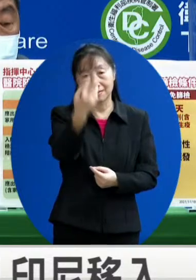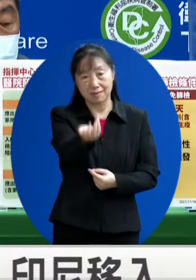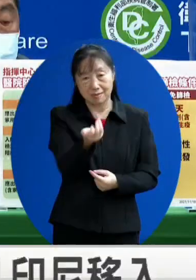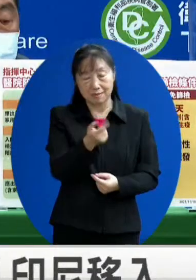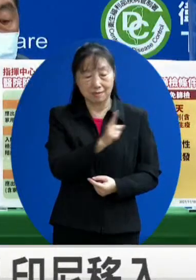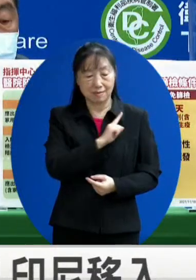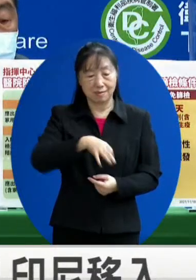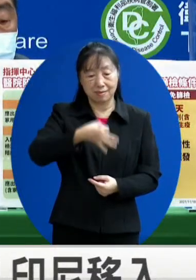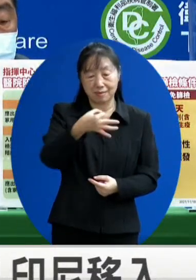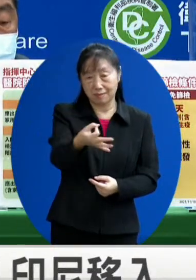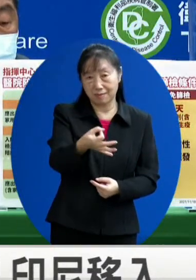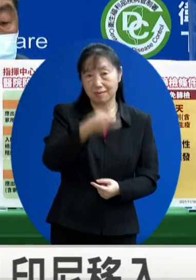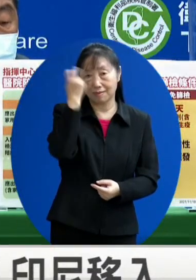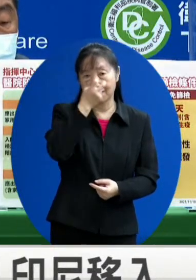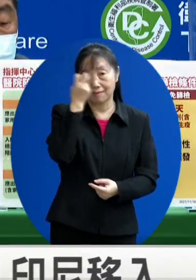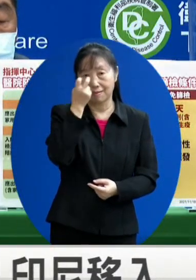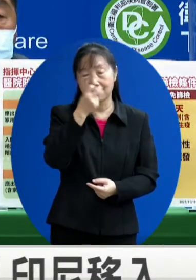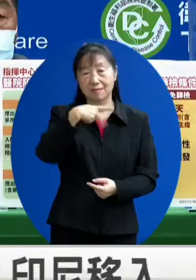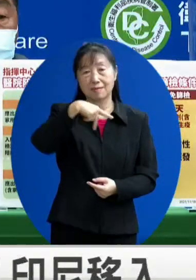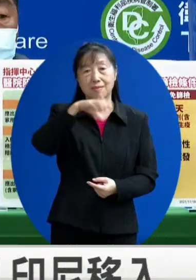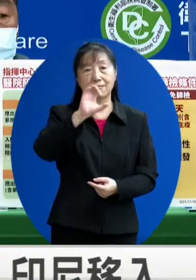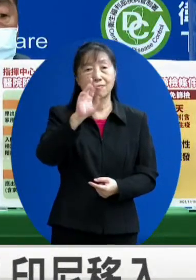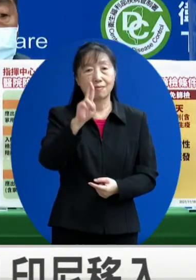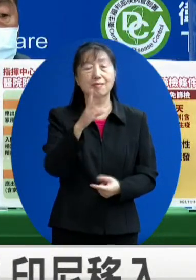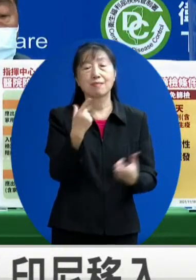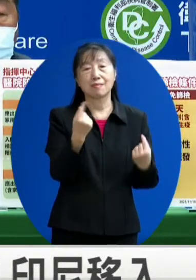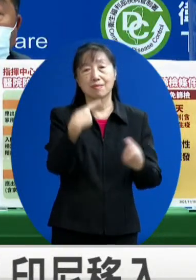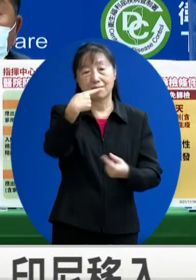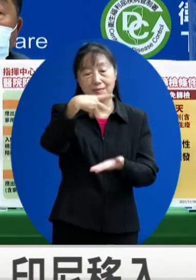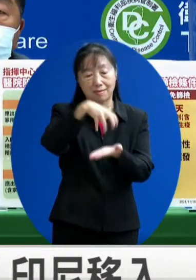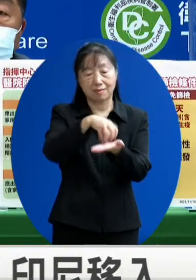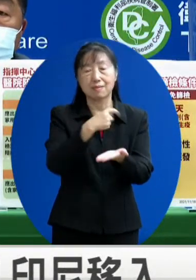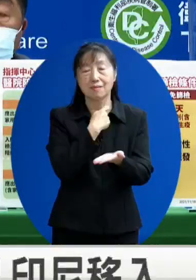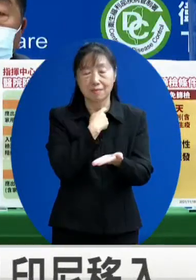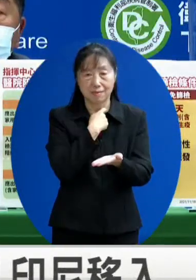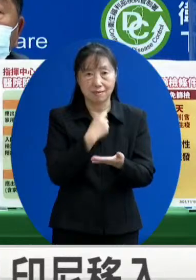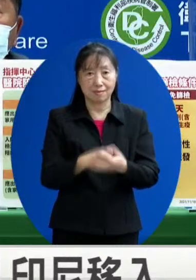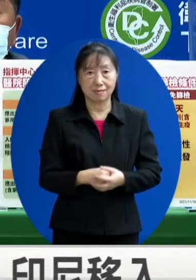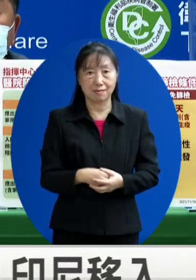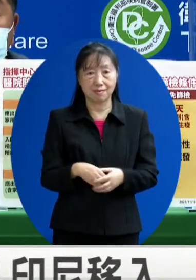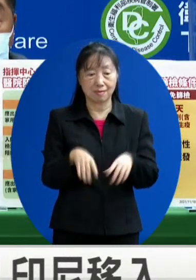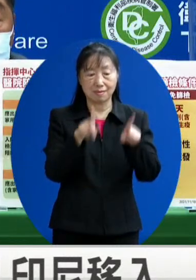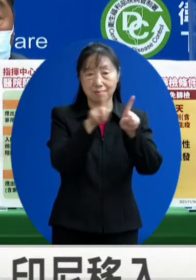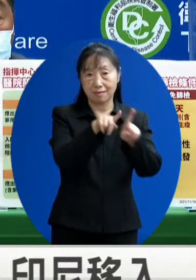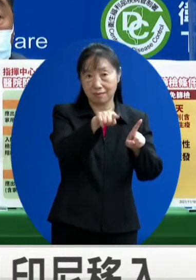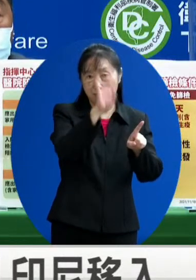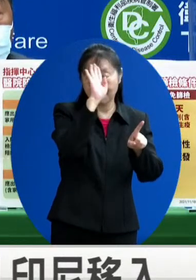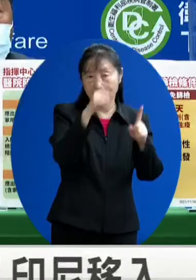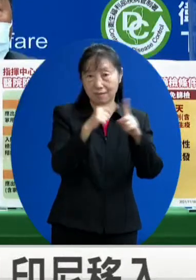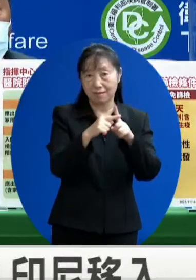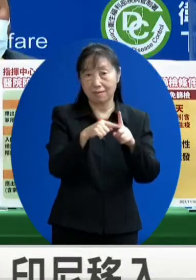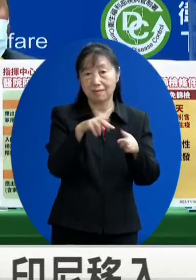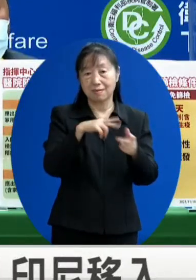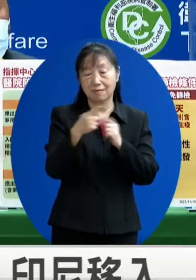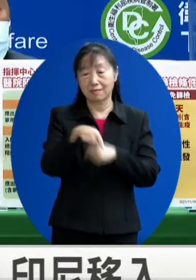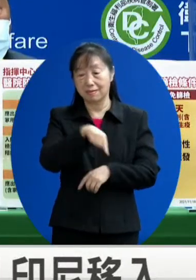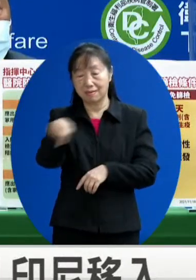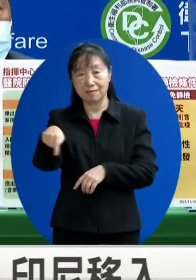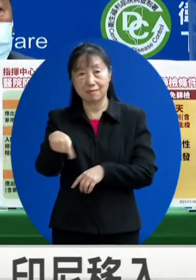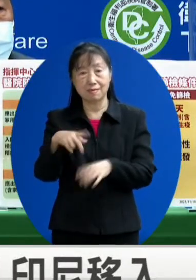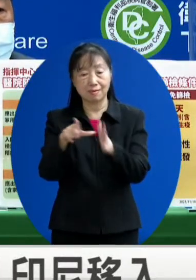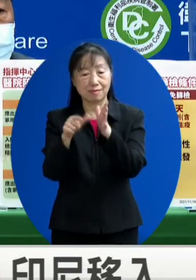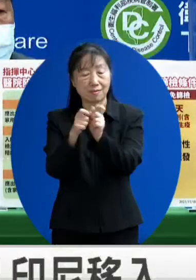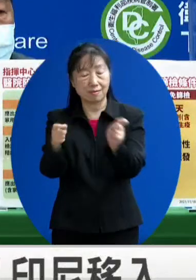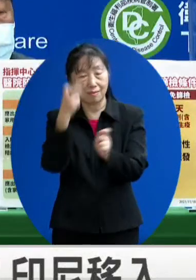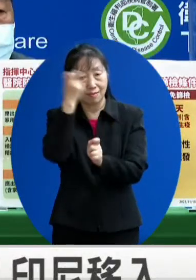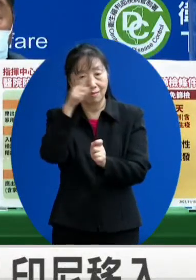抗原快筛或者 PCR 检验的阴性证明。换句话说，陪看病或是到长照机构去都可